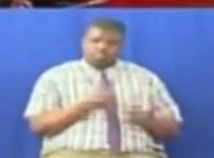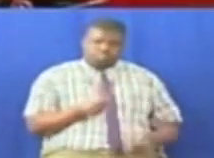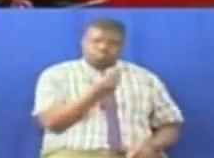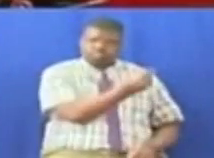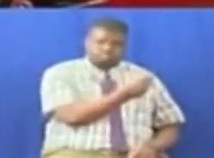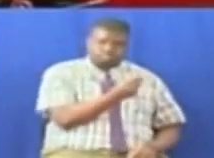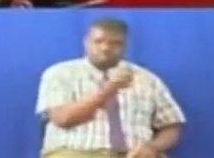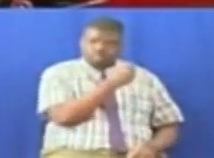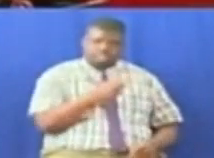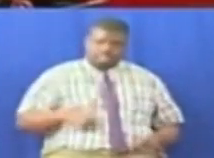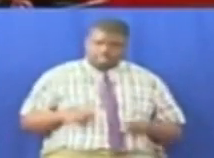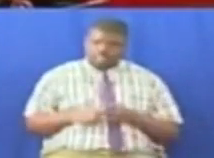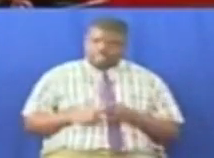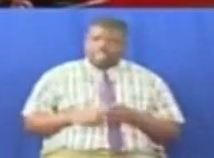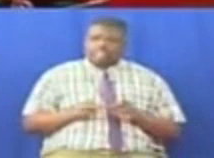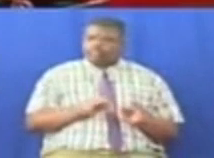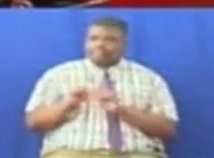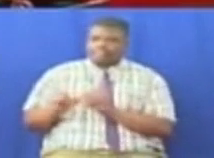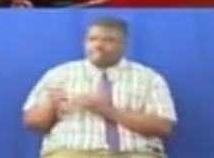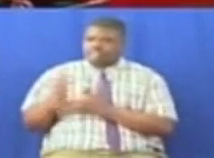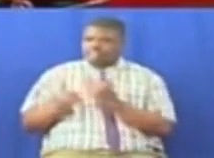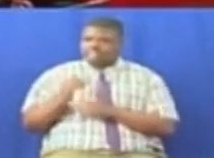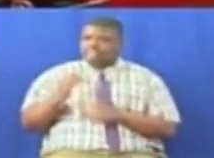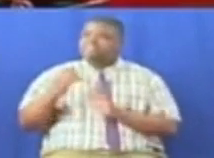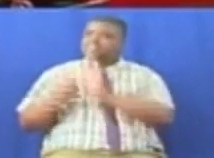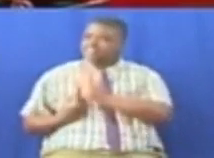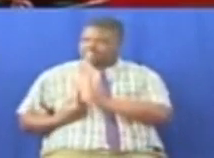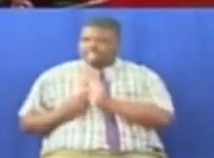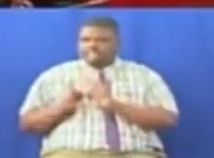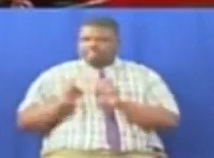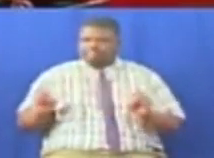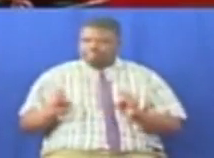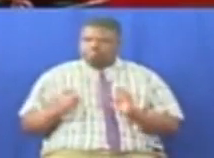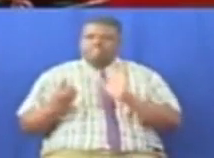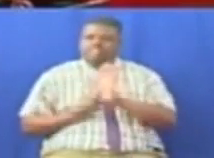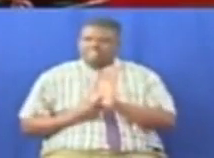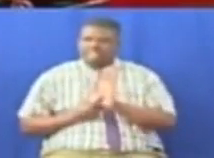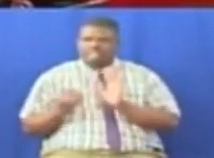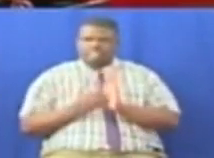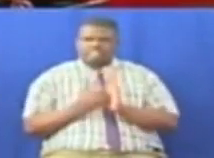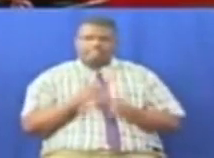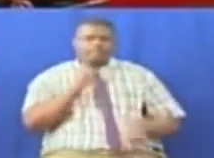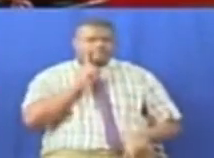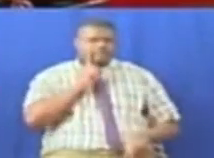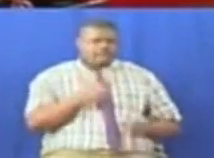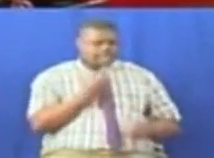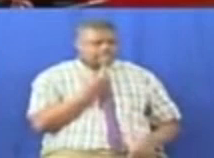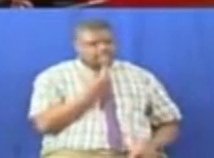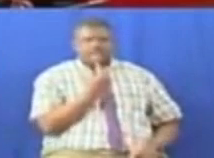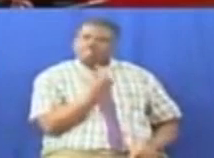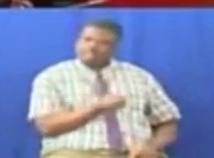than those referred to in section 6, wakati kifungu cha 6 cha sheria mama kinatamka utaratibu wa kumshtaki rais katika